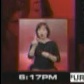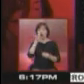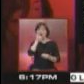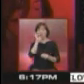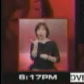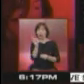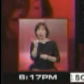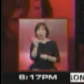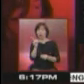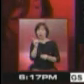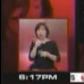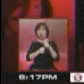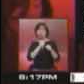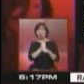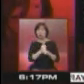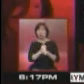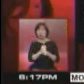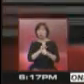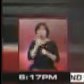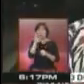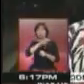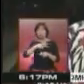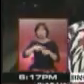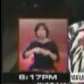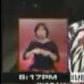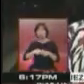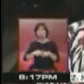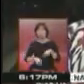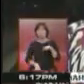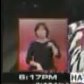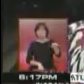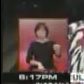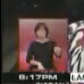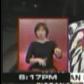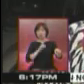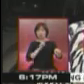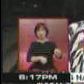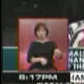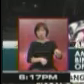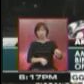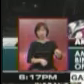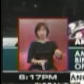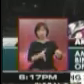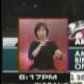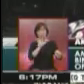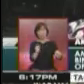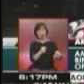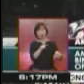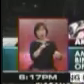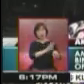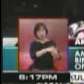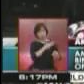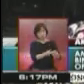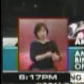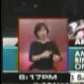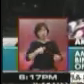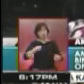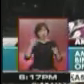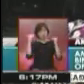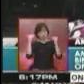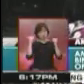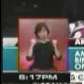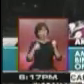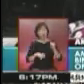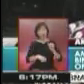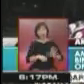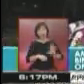anyos na babae na hindi niya pinangalanan. She is truly her mother's daughter. And I hope that